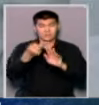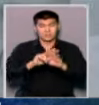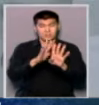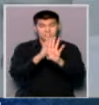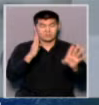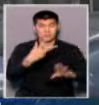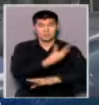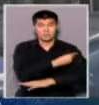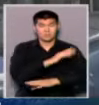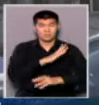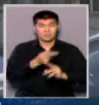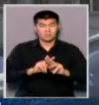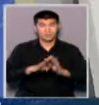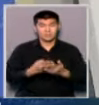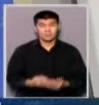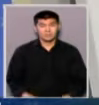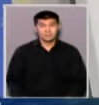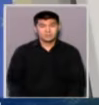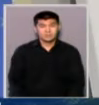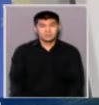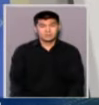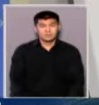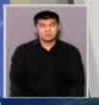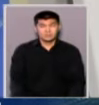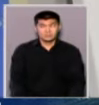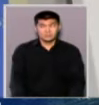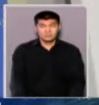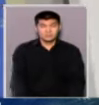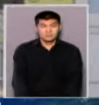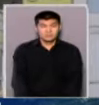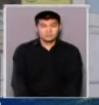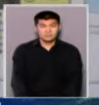пунктами вакцинации. Салтанат Мурат Казар, Турбутпана Жанар Сагнашказа, телеканал Атырау.